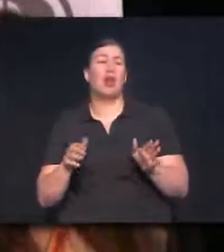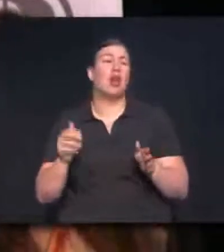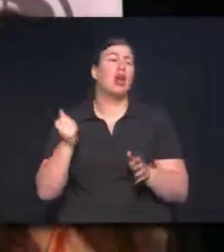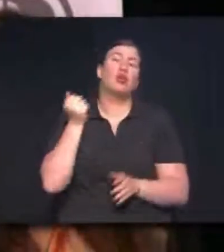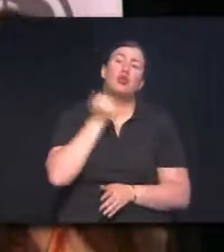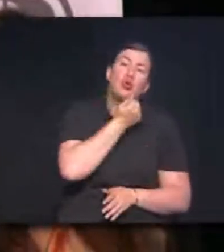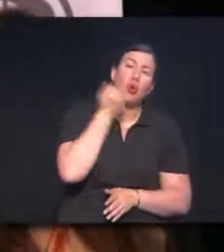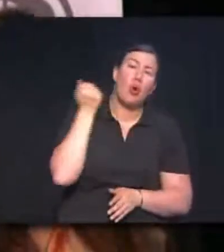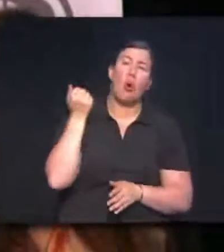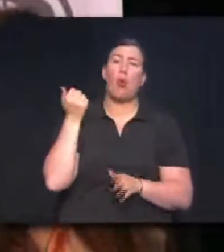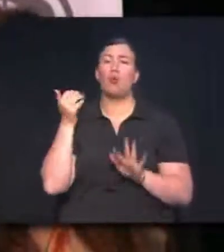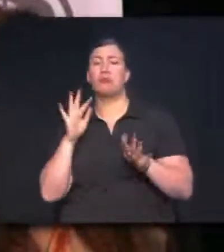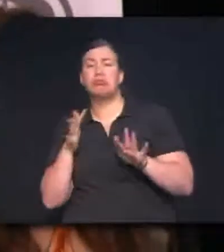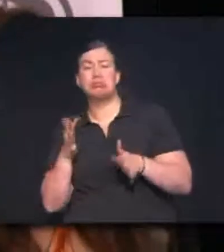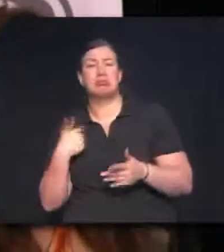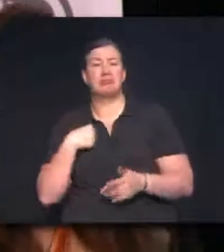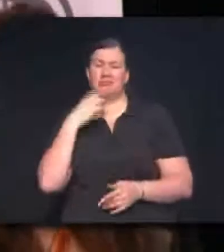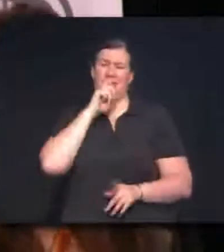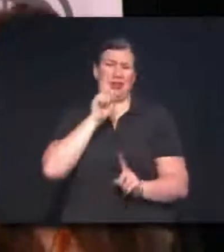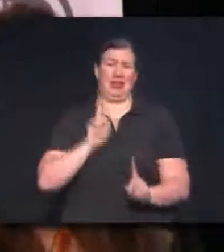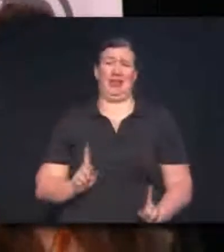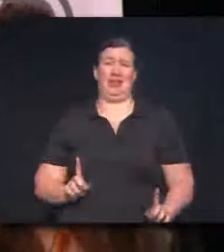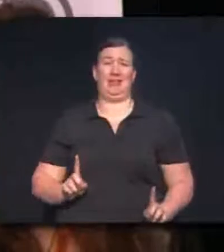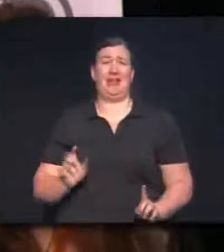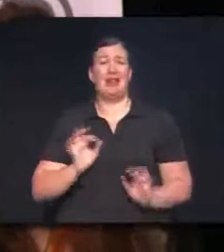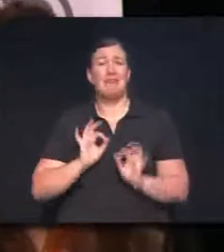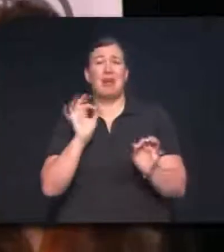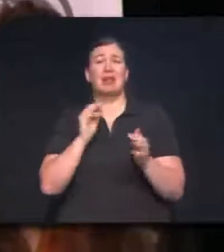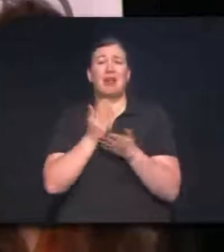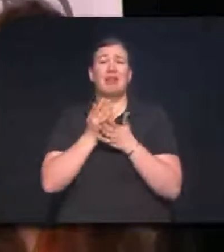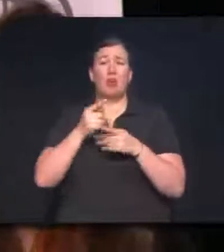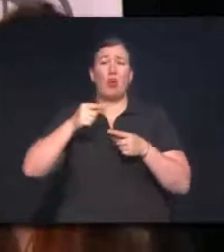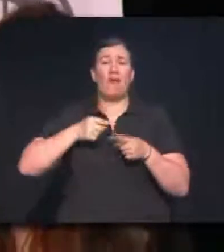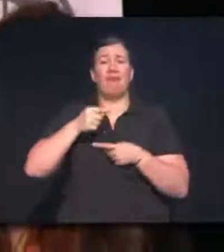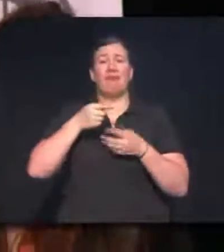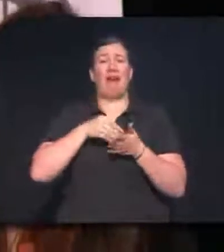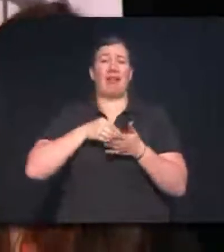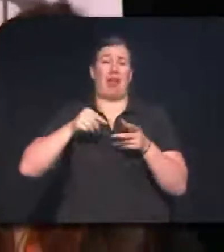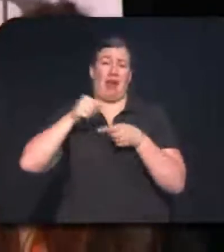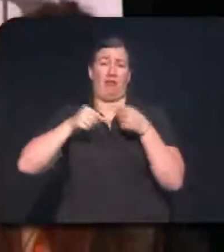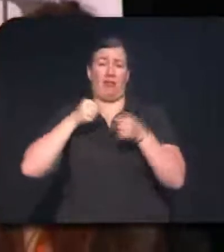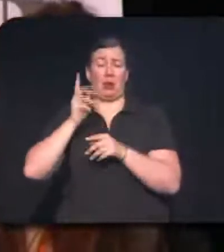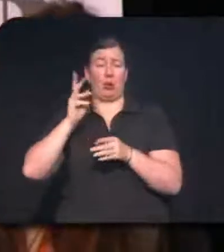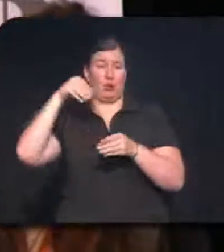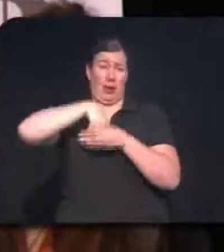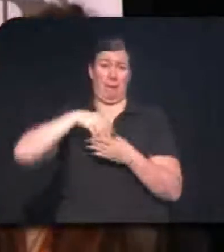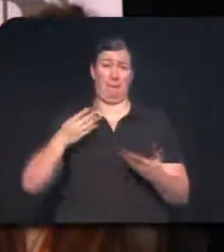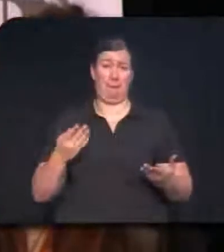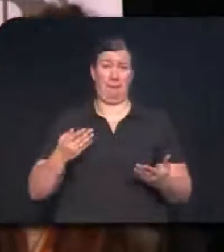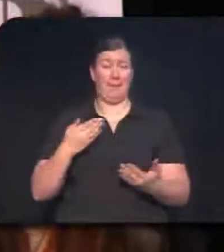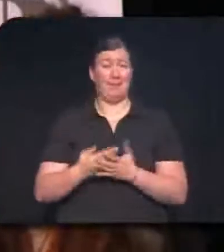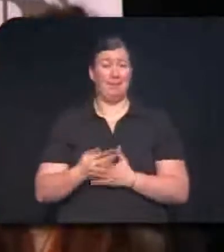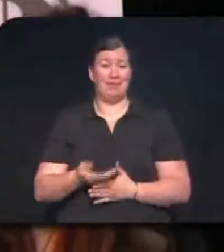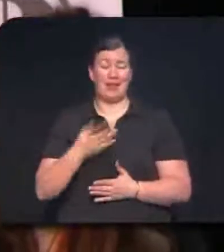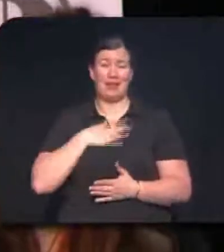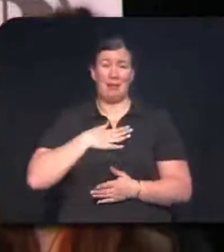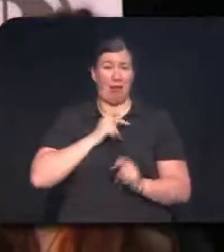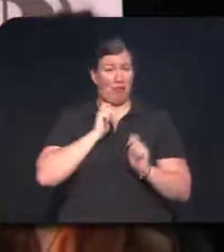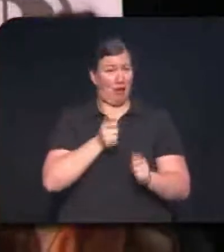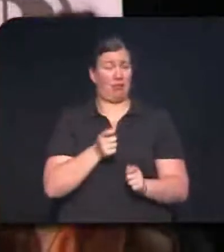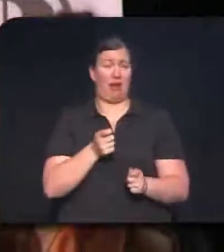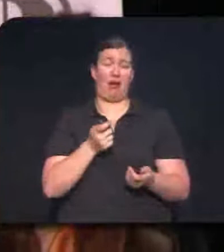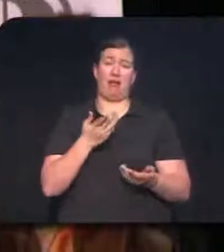in der Küche streiten was jetzt besser ist und es wird nicht weiterentwickelt deswegen ist das das entscheidende Argument für diesen Antrag